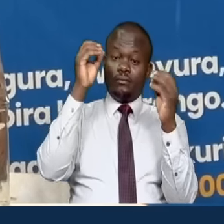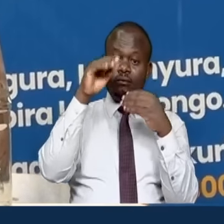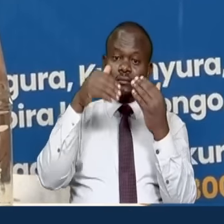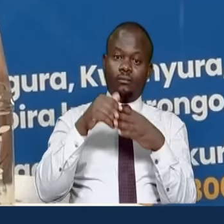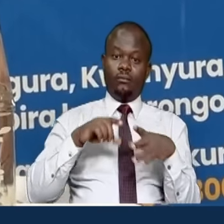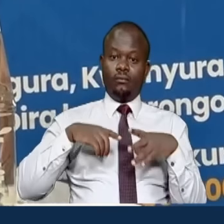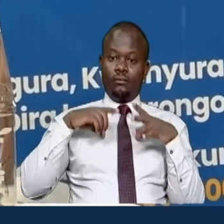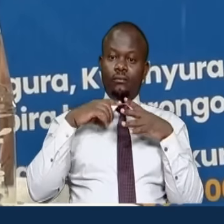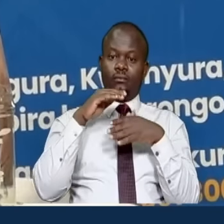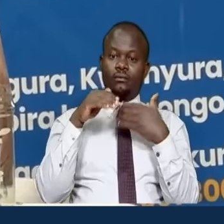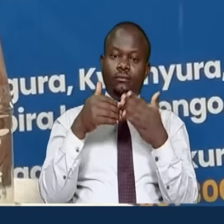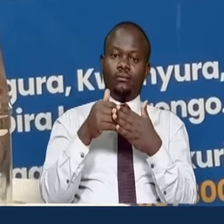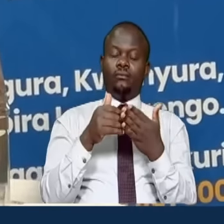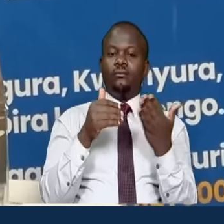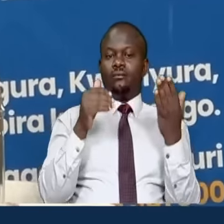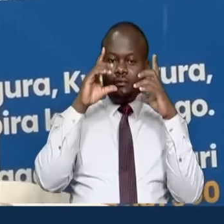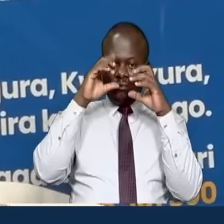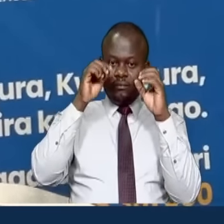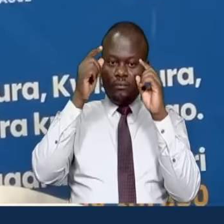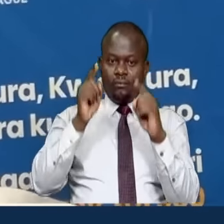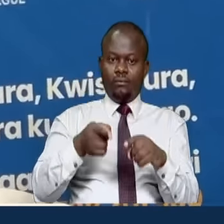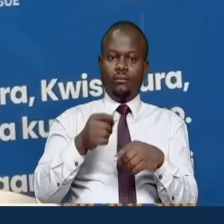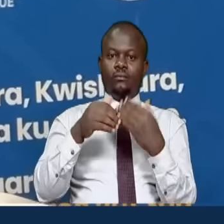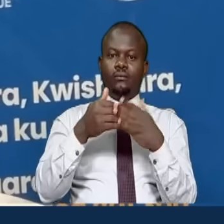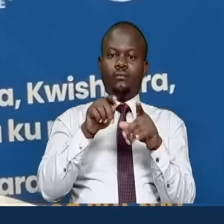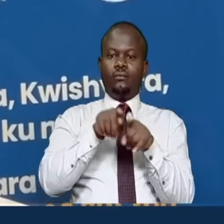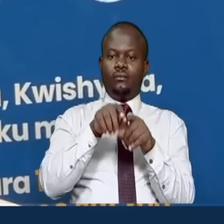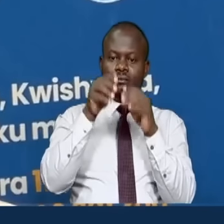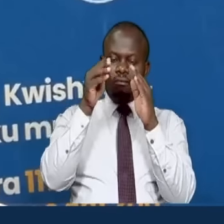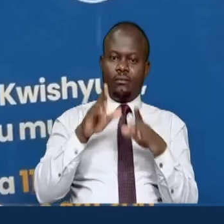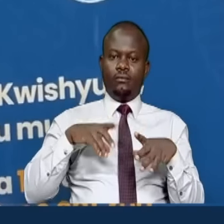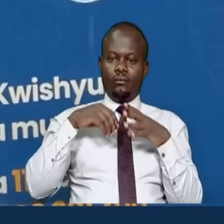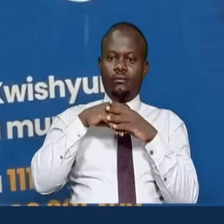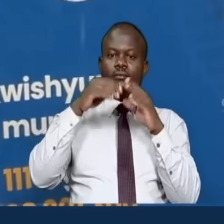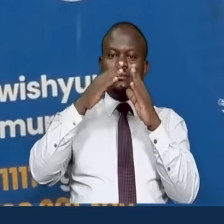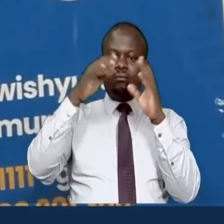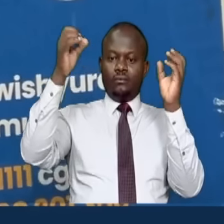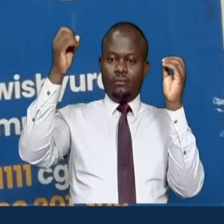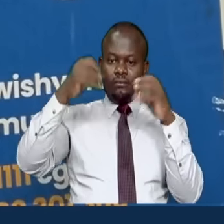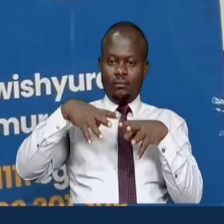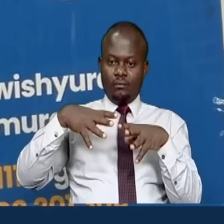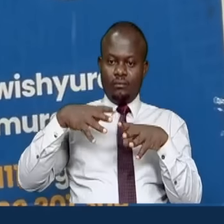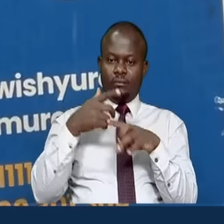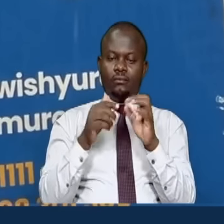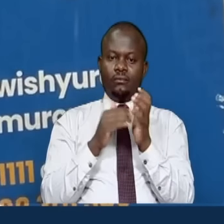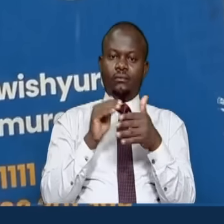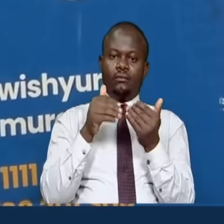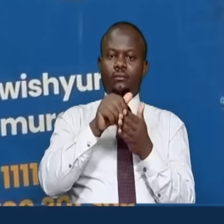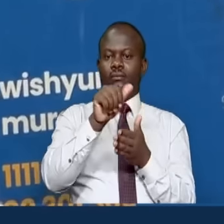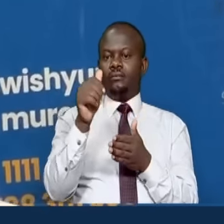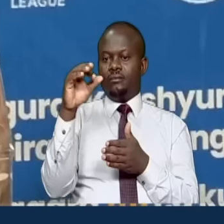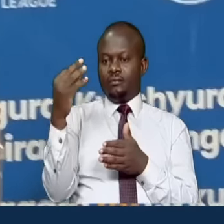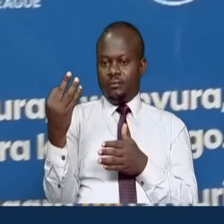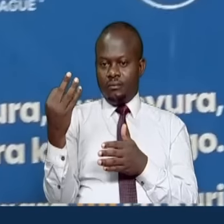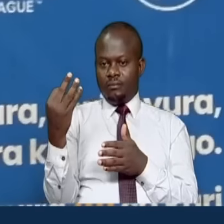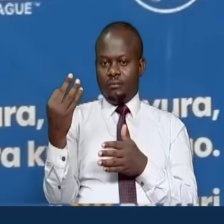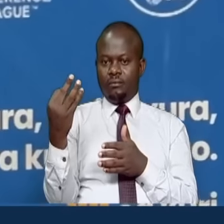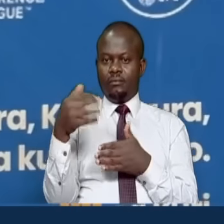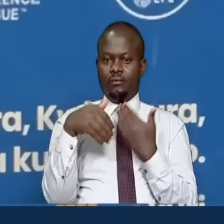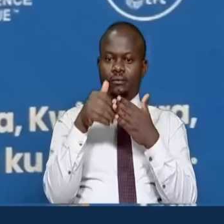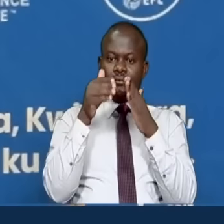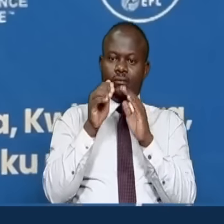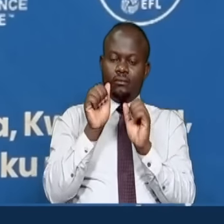hose amashusho akugera hamwe kimwe n'umuntu utuye hano i Kigali. Icya gatatu ni uko umuntu